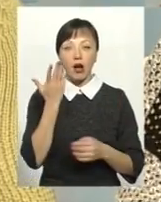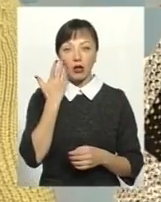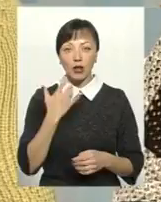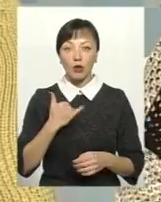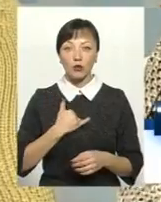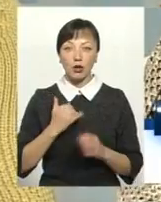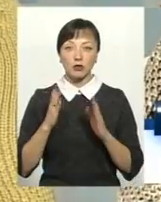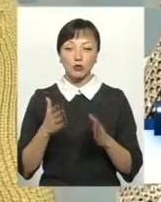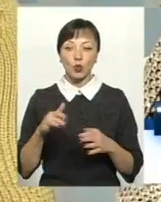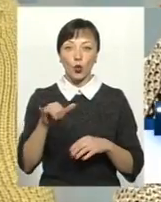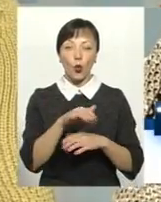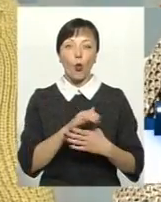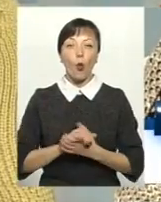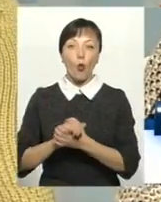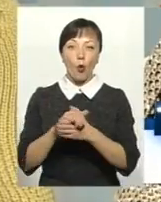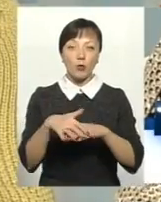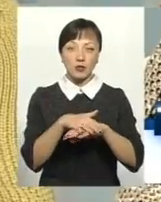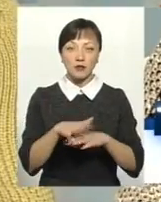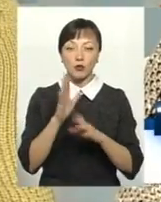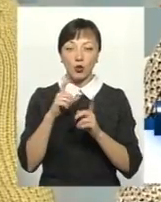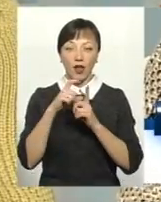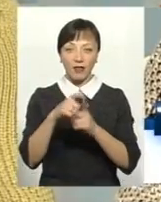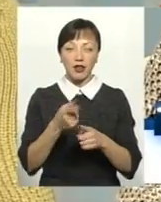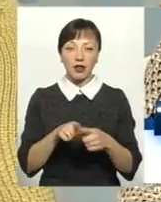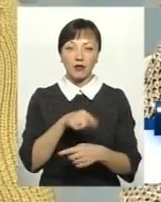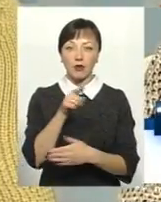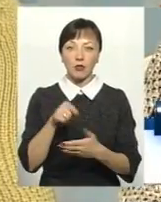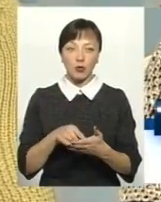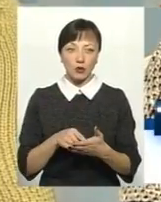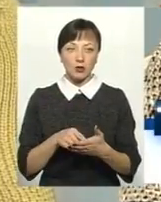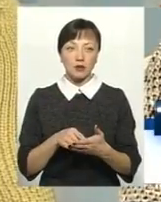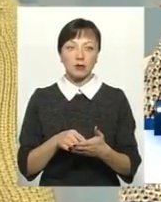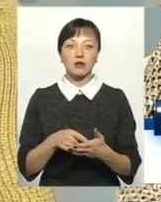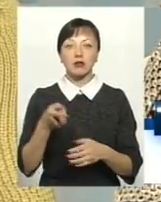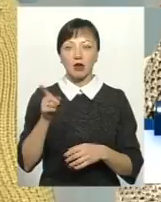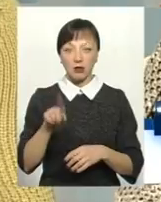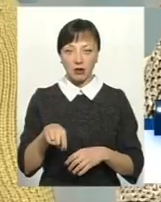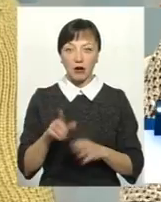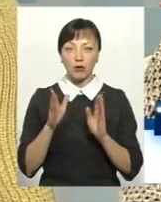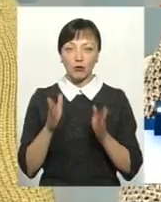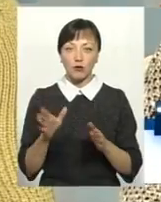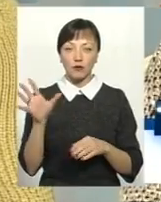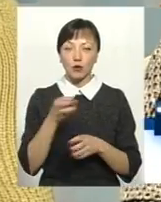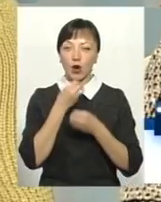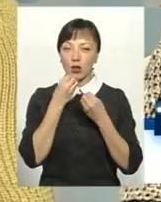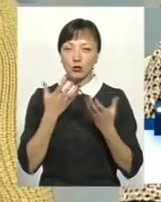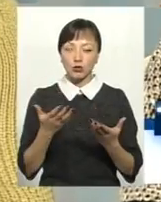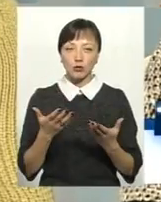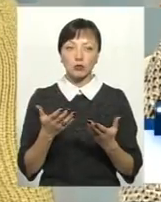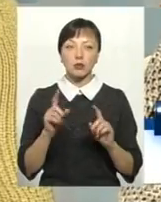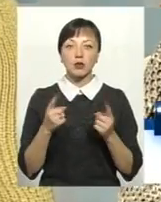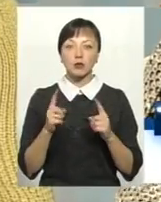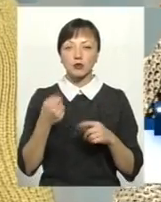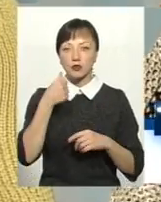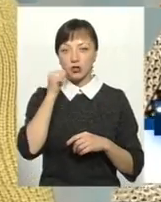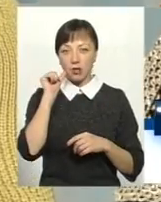у общества, будет ответ на этот вопрос, на этот запрос, вот тогда будет все хорошо. Потому что